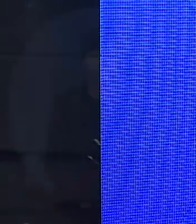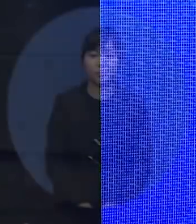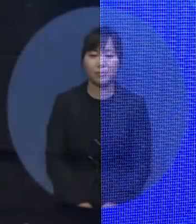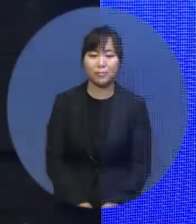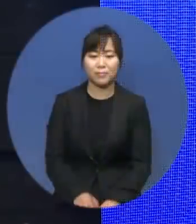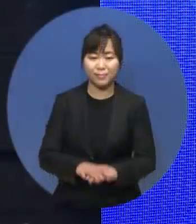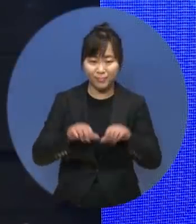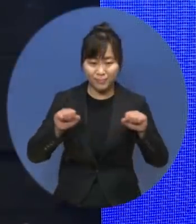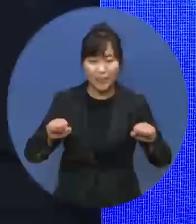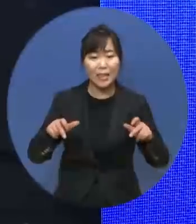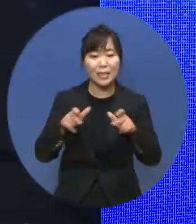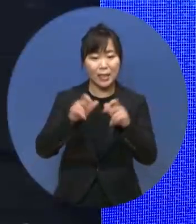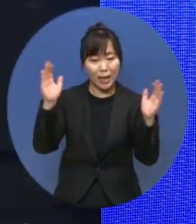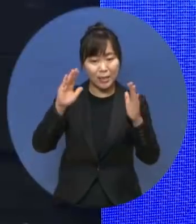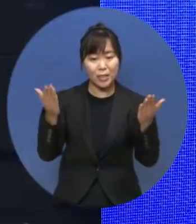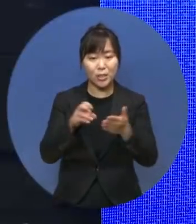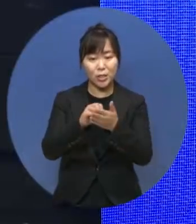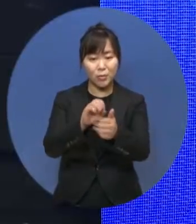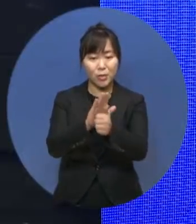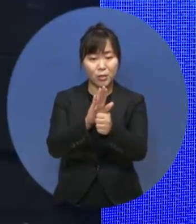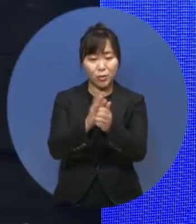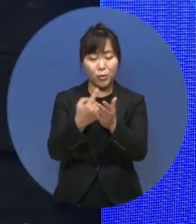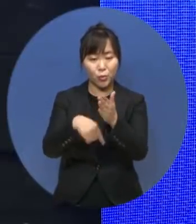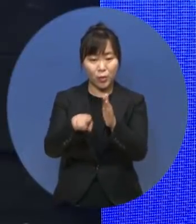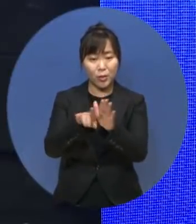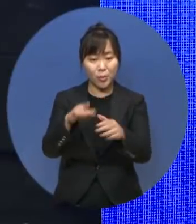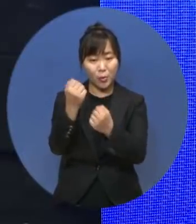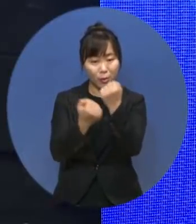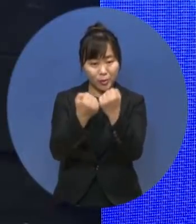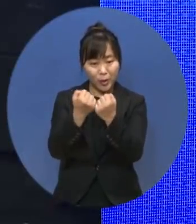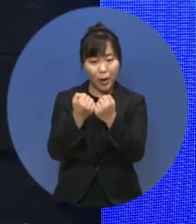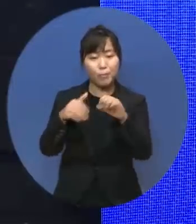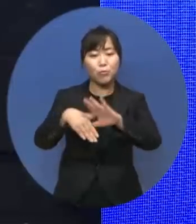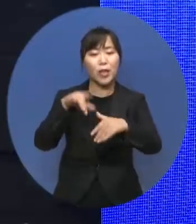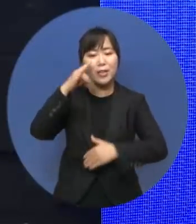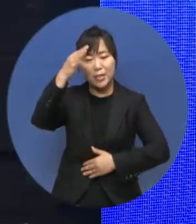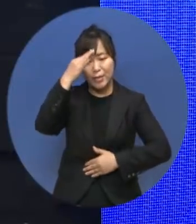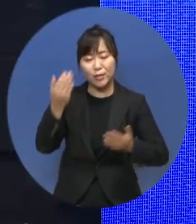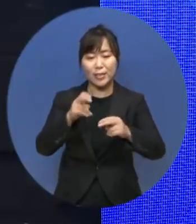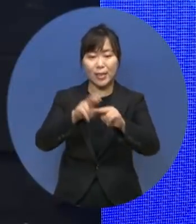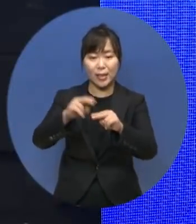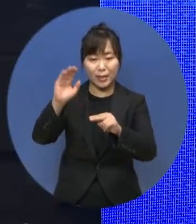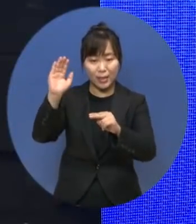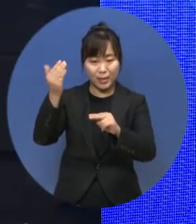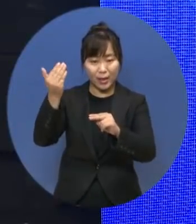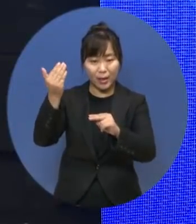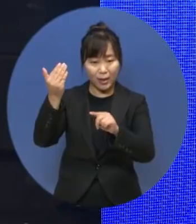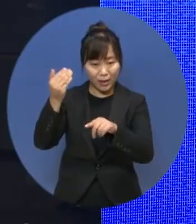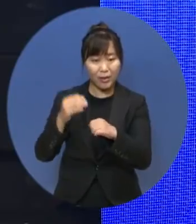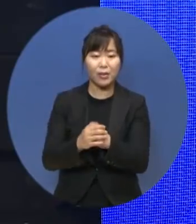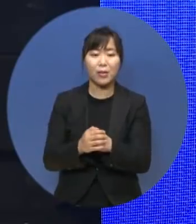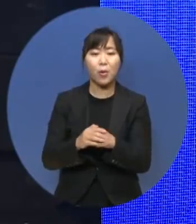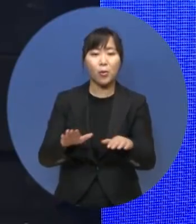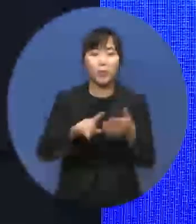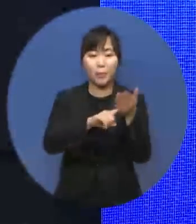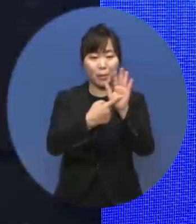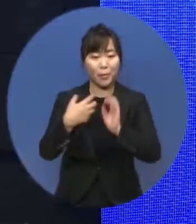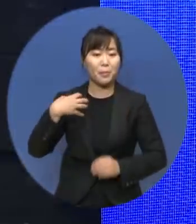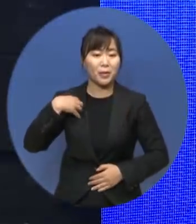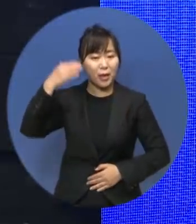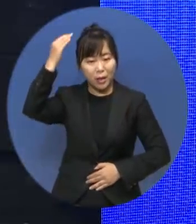안녕하십니까. 장애 학생 취업 지원을 위한 온택트 워크숍 문화예술 일자리가 되다에서 오늘 발표하게